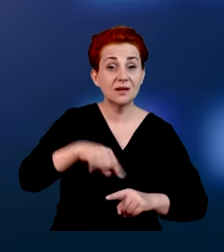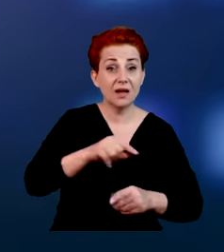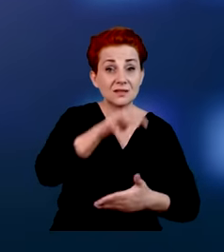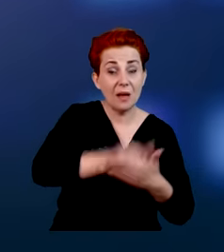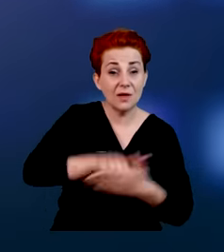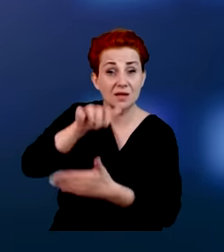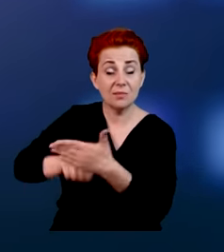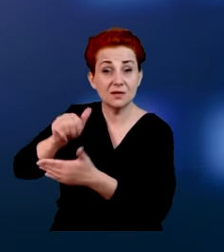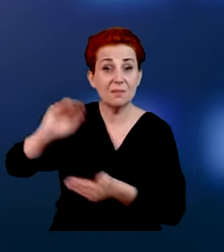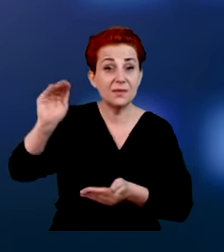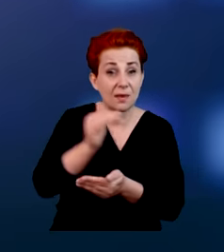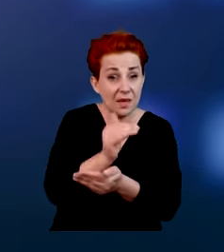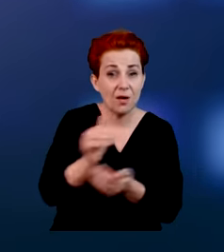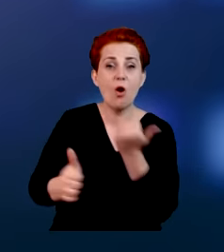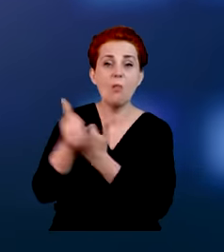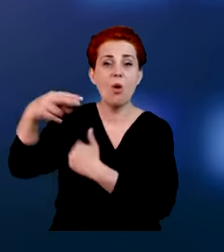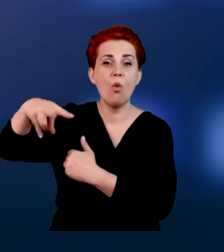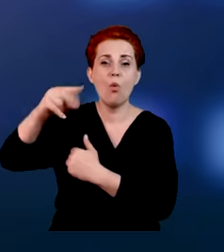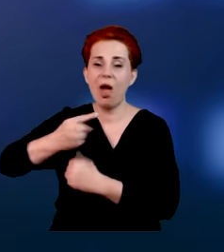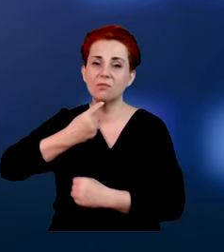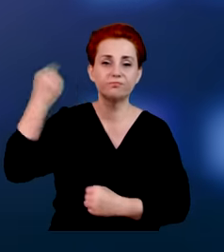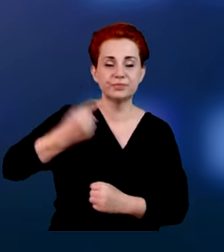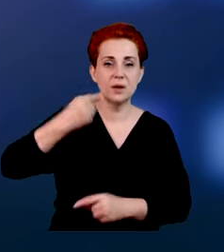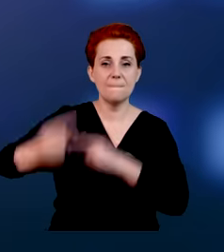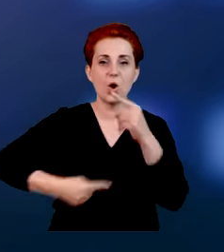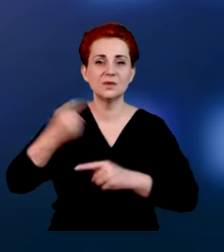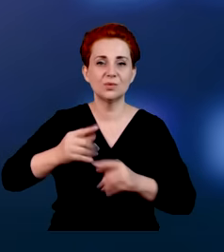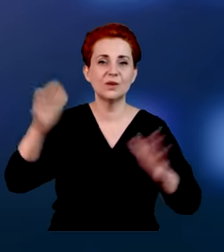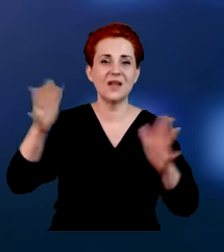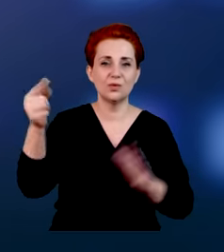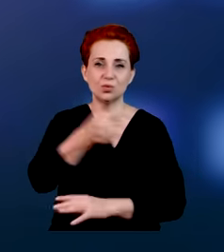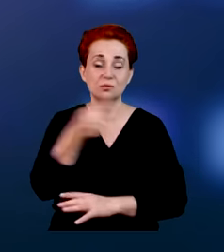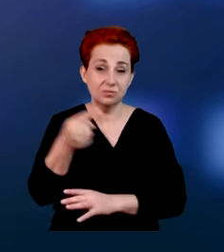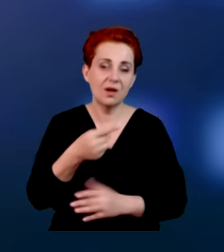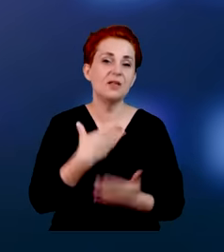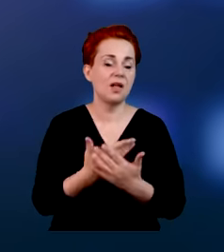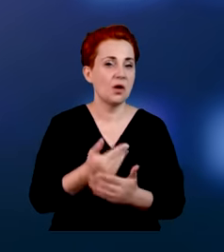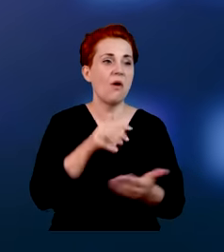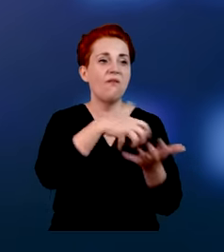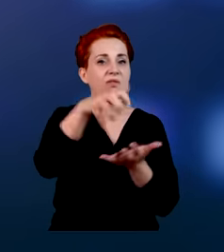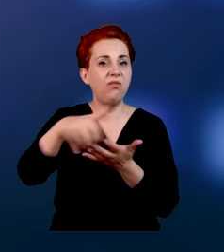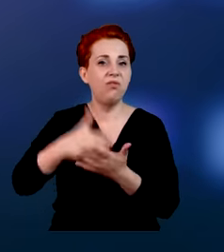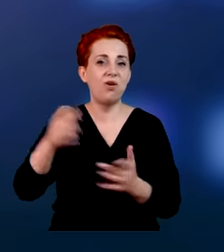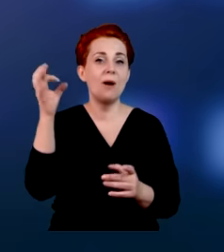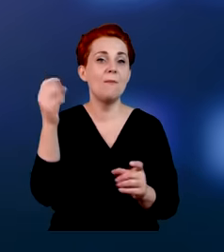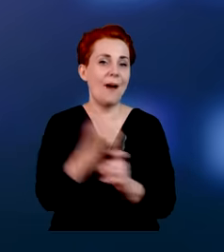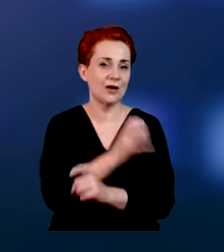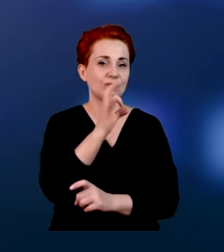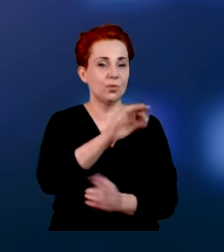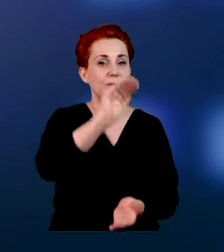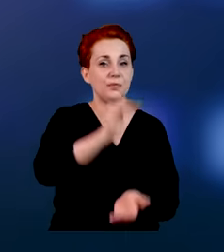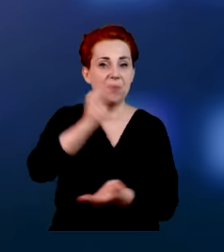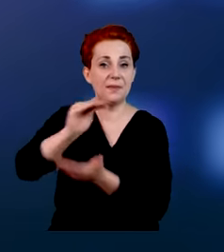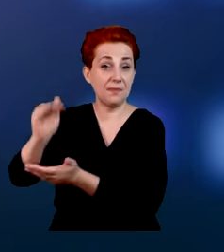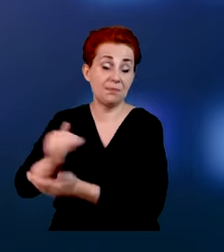nałożeniu procedury nadmiernego deficytu możemy spodziewać się dużych cięć w wydatkach z budżetu państwa przekonują